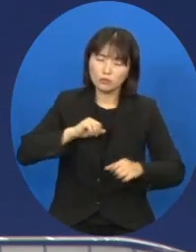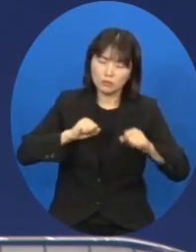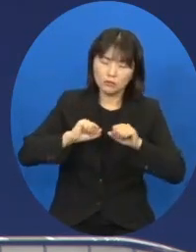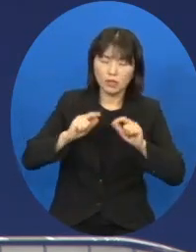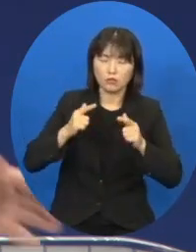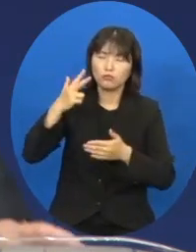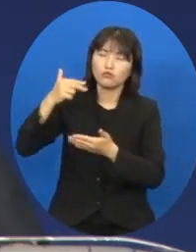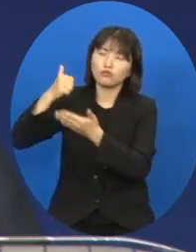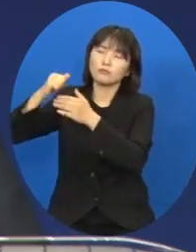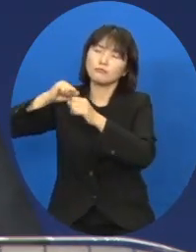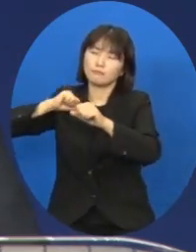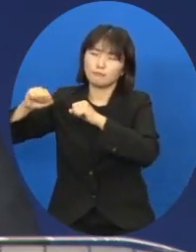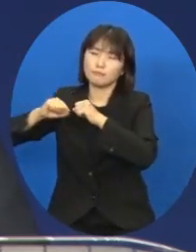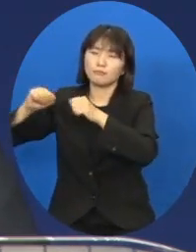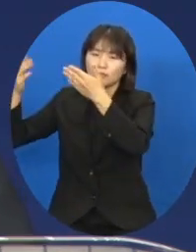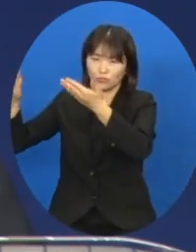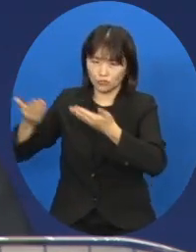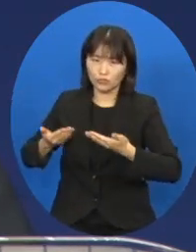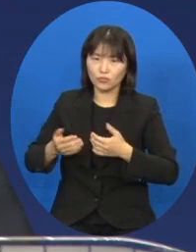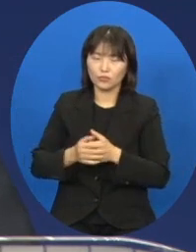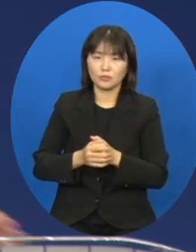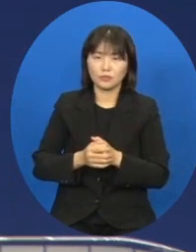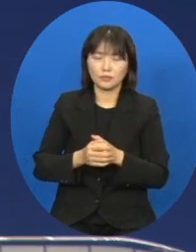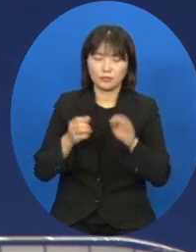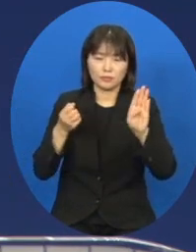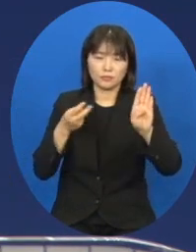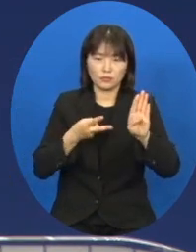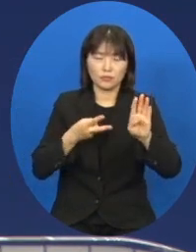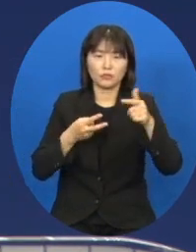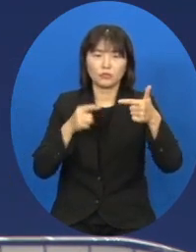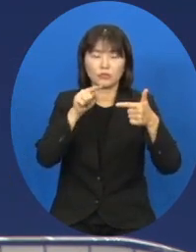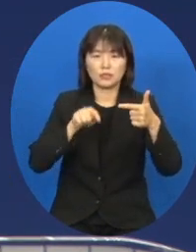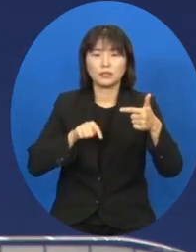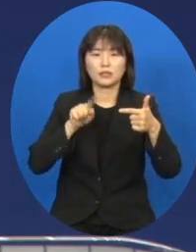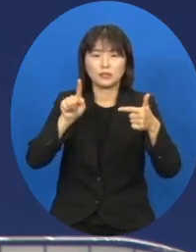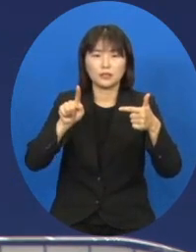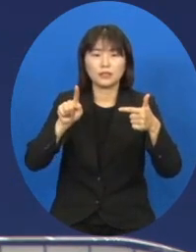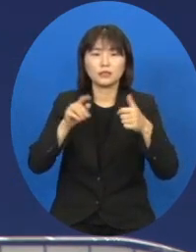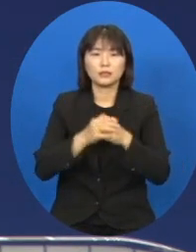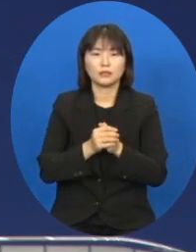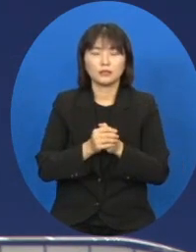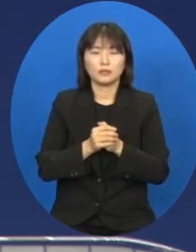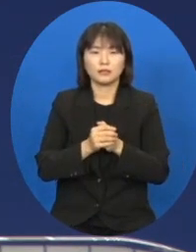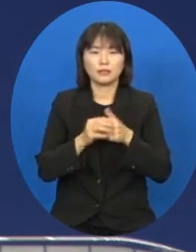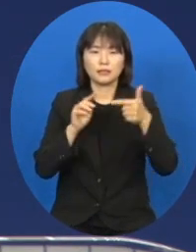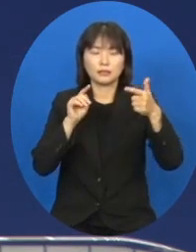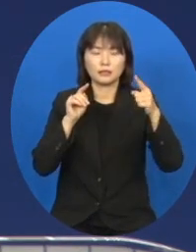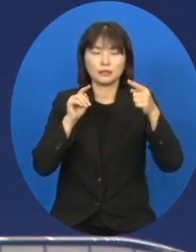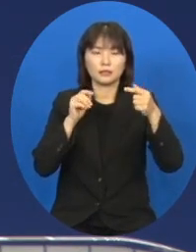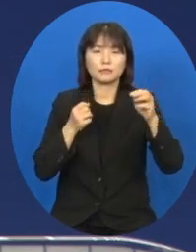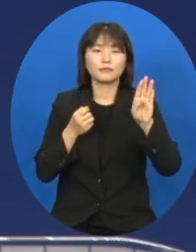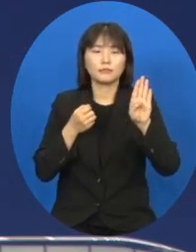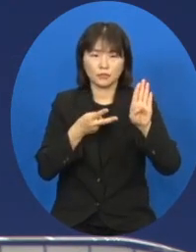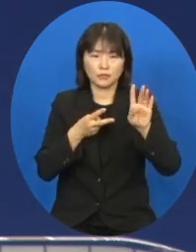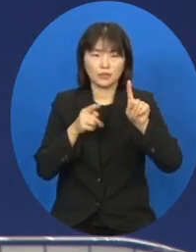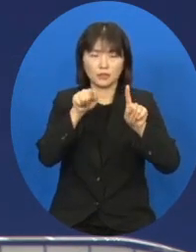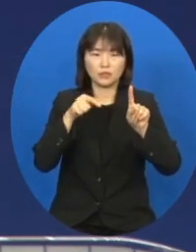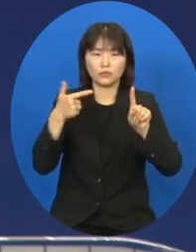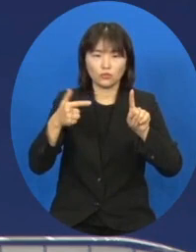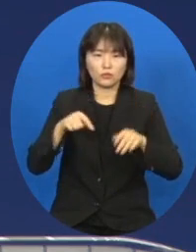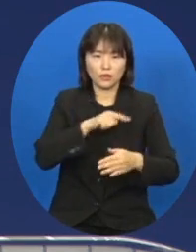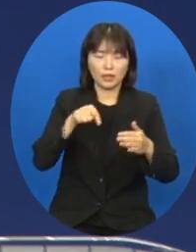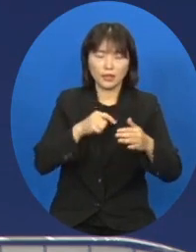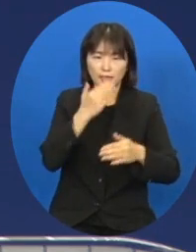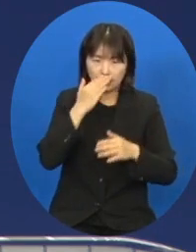것입니다. 빌립보서 1장 6절 말씀에 너희 안에서 착한 일을 시작하신 이가 그리스도